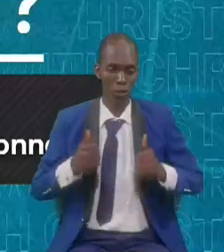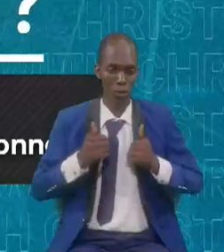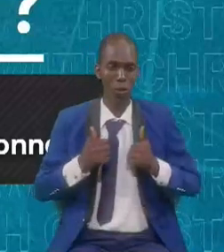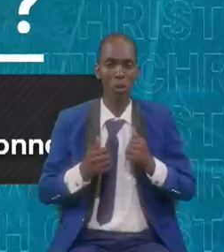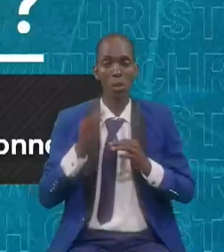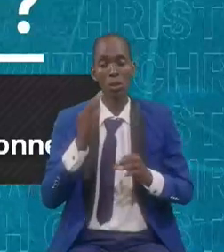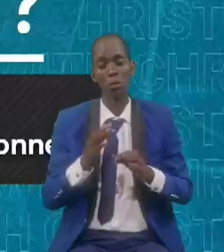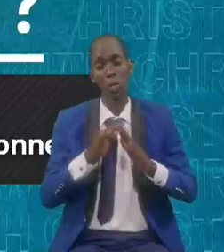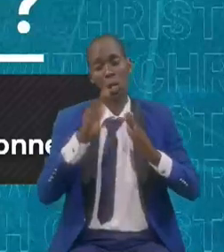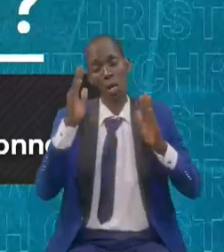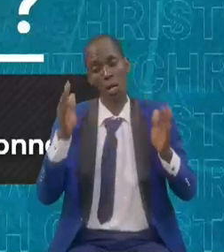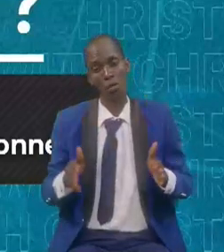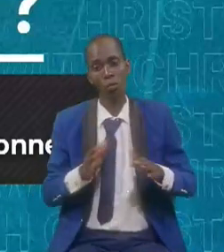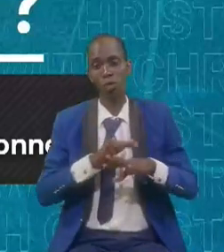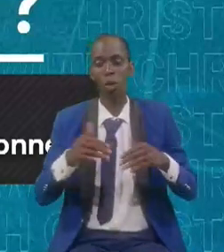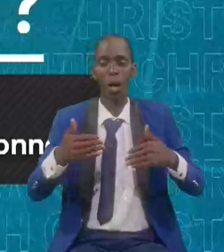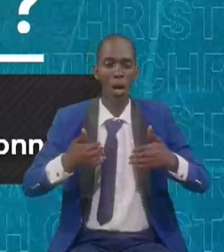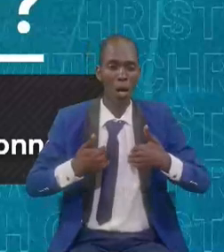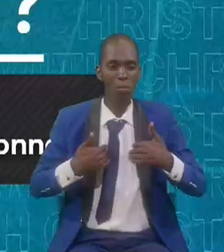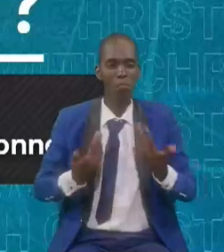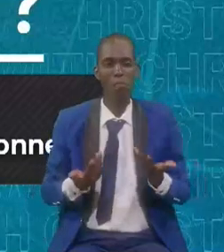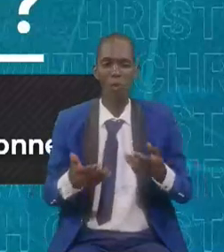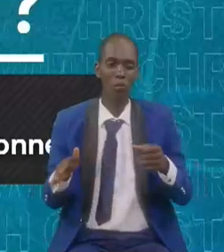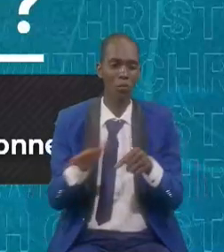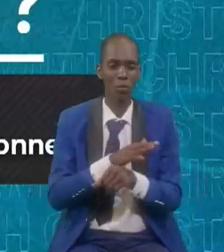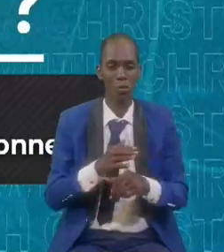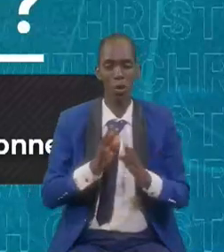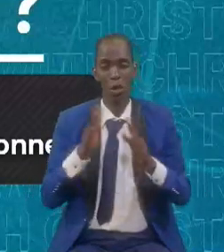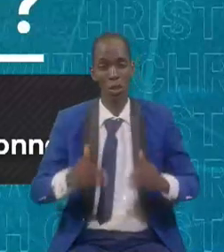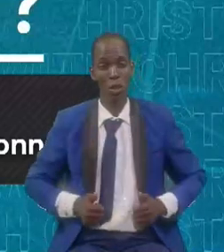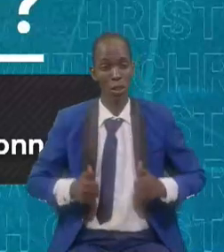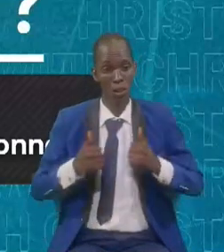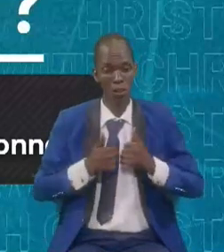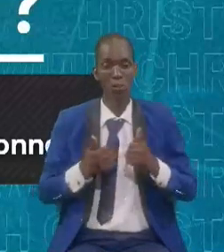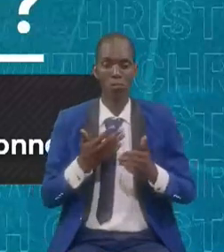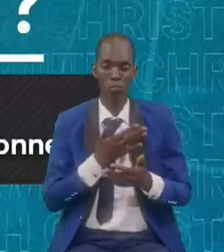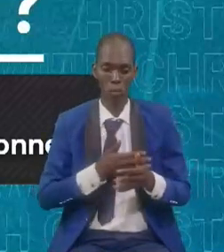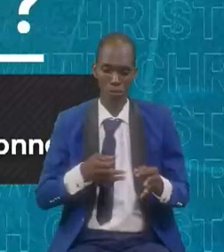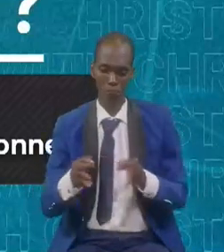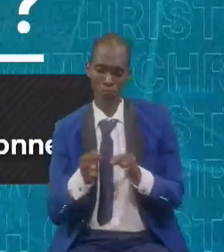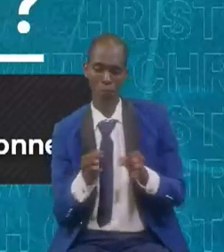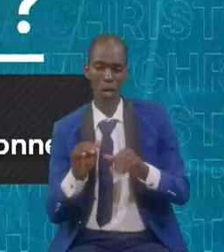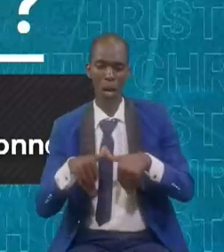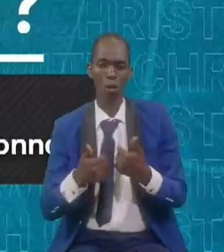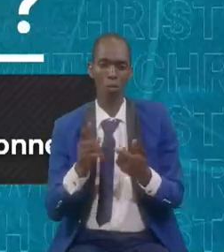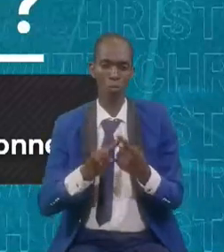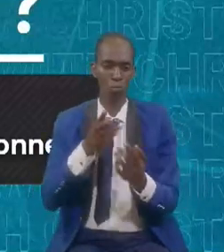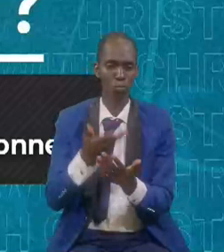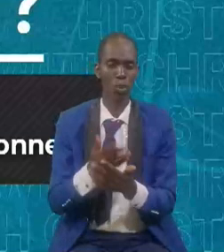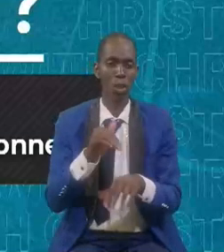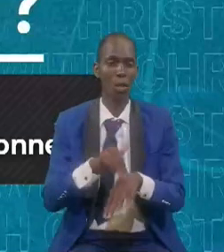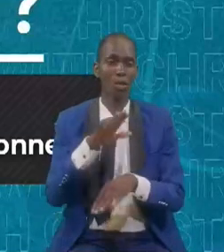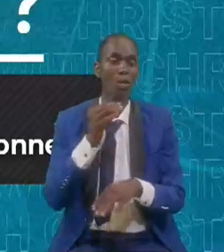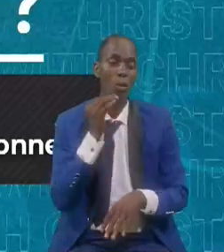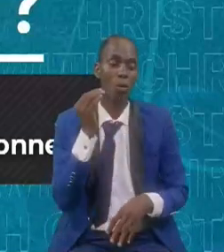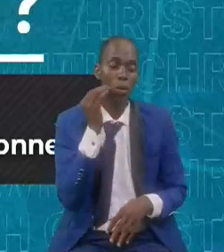qui ont levé la main et donnons-leur les fiches de décision pour qu'ils les remplissent rapidement. Ceux qui ne savent pas écrire,